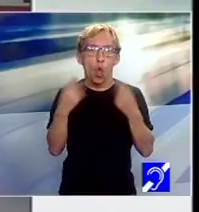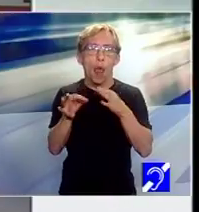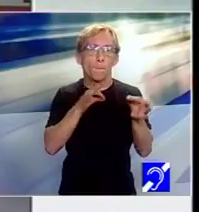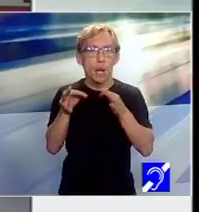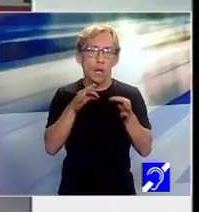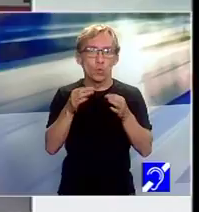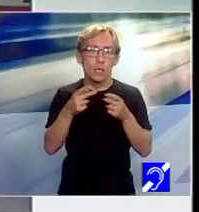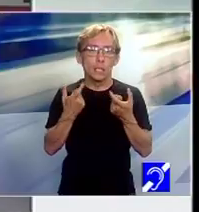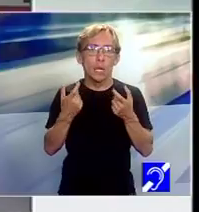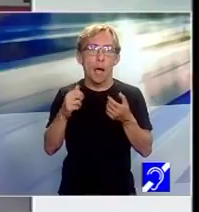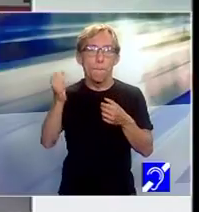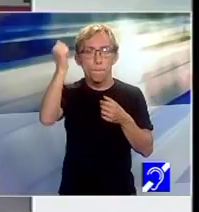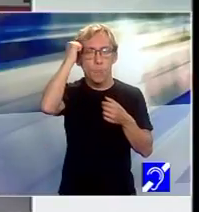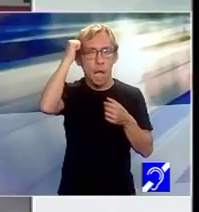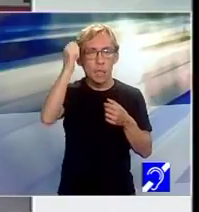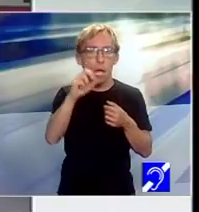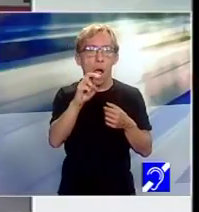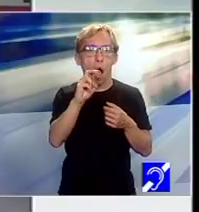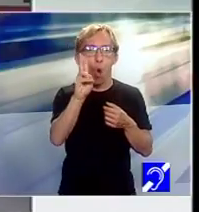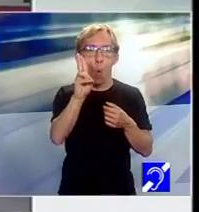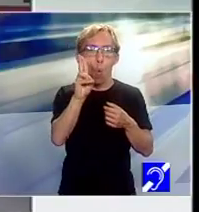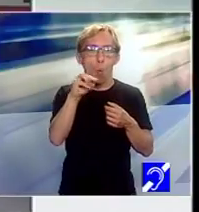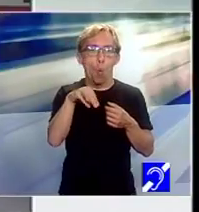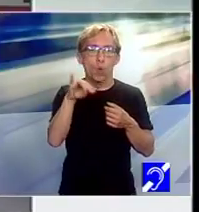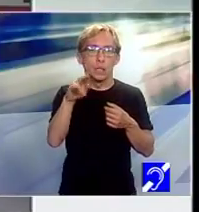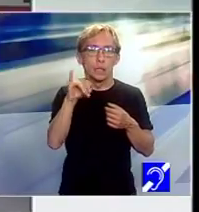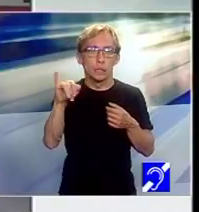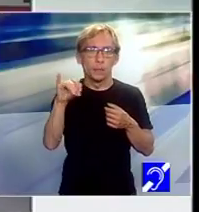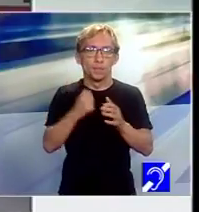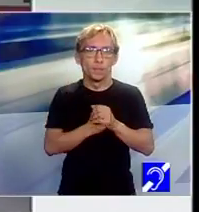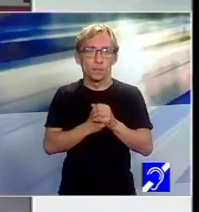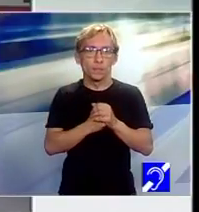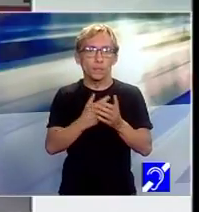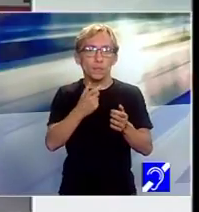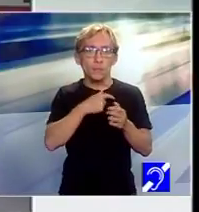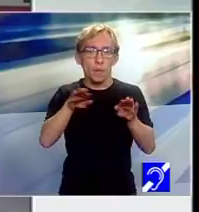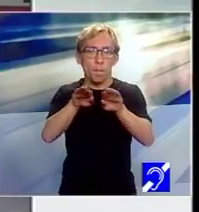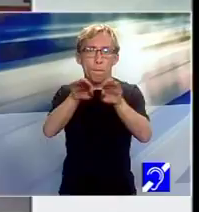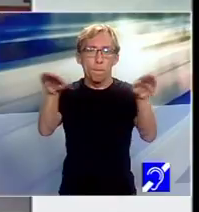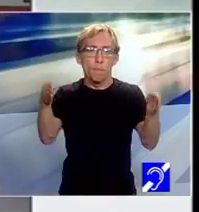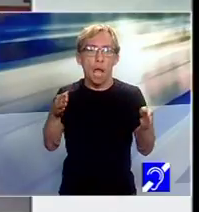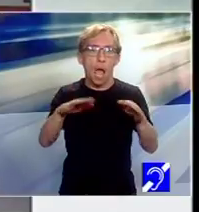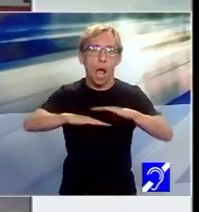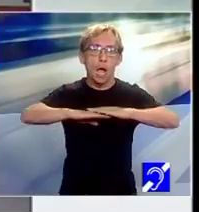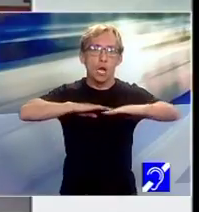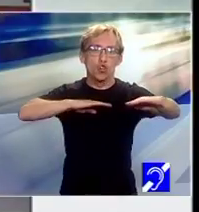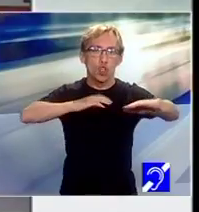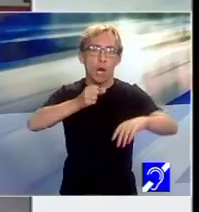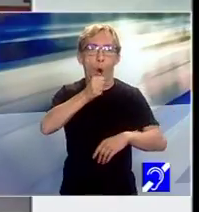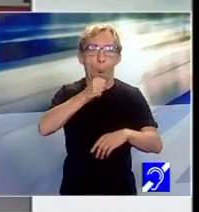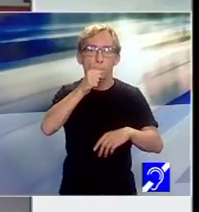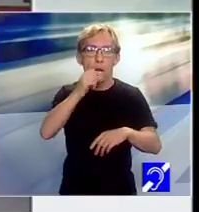Unirii, dar este foarte probabil să fie chiar pe scena operei, mai știu, în 15 sau